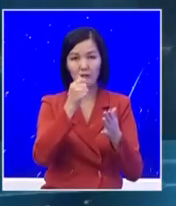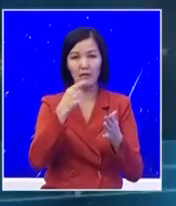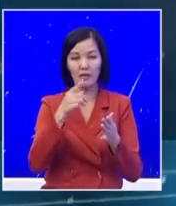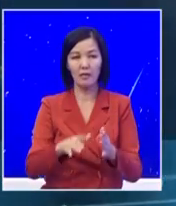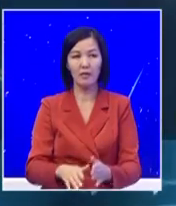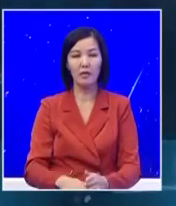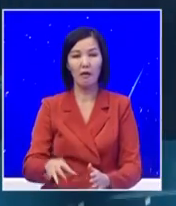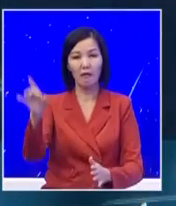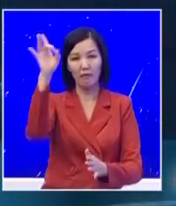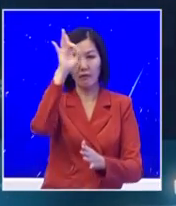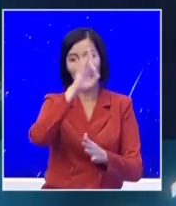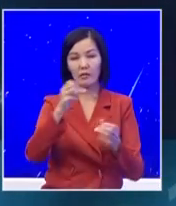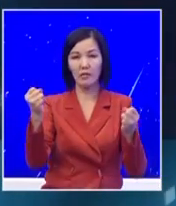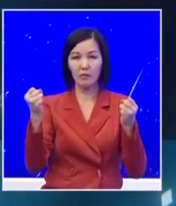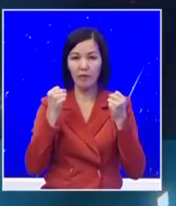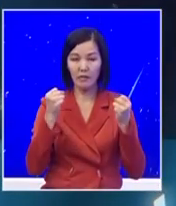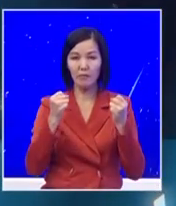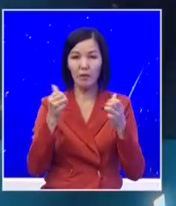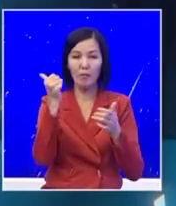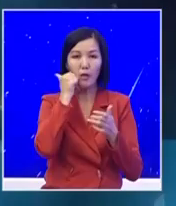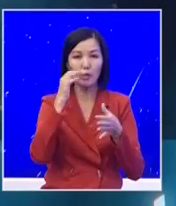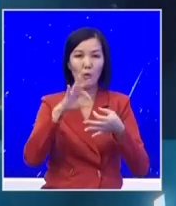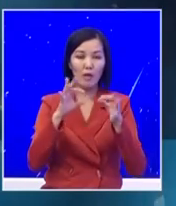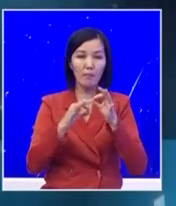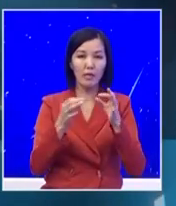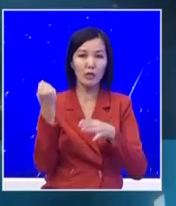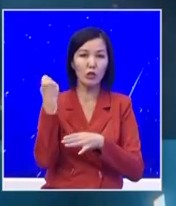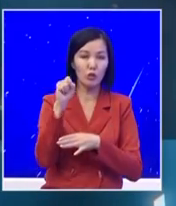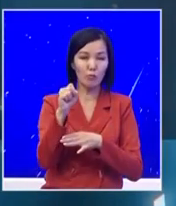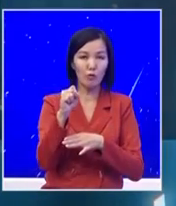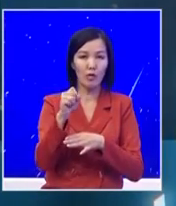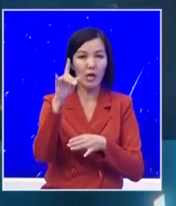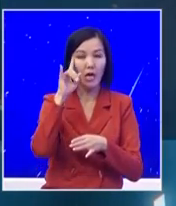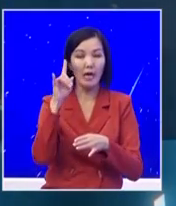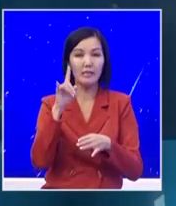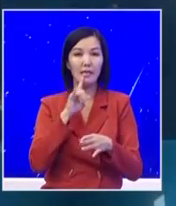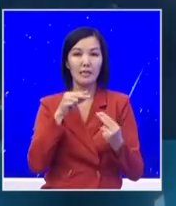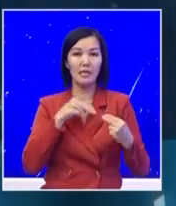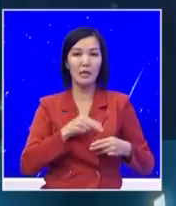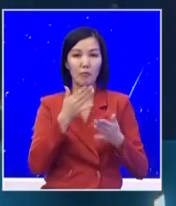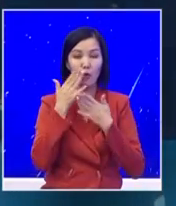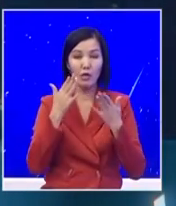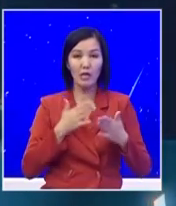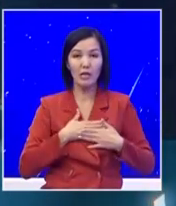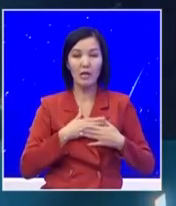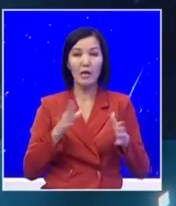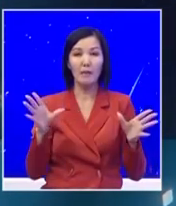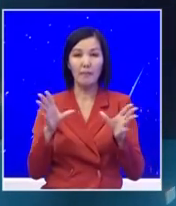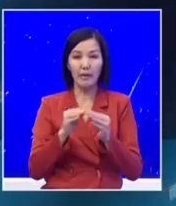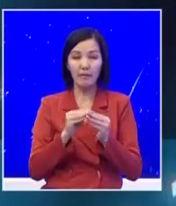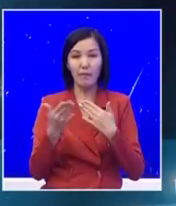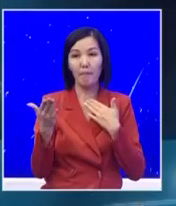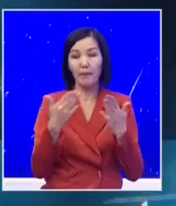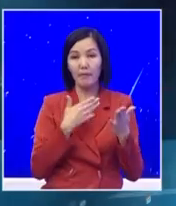Даңқты палуан Мәскеу олимпиадасының чемпионы. Қазақстанның еңбегері Жайсаң Жан Жақсылық Үшкемпіров екеуміз